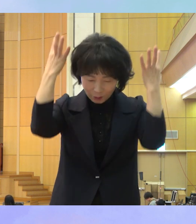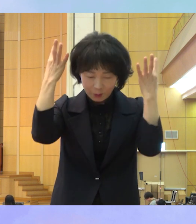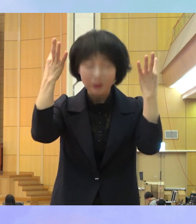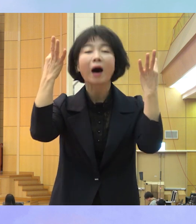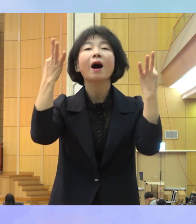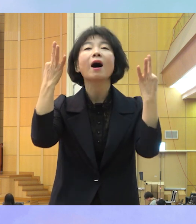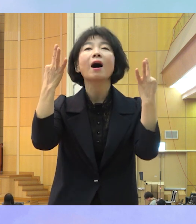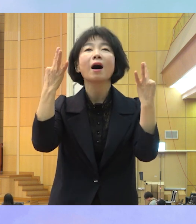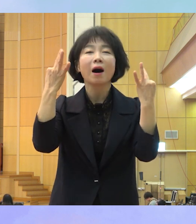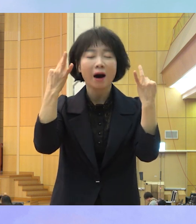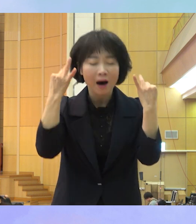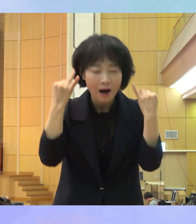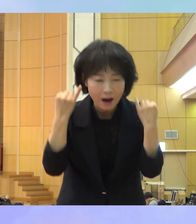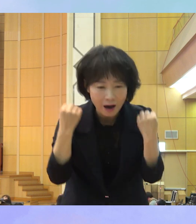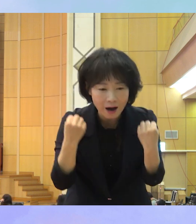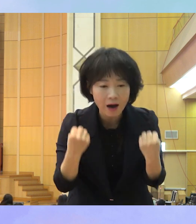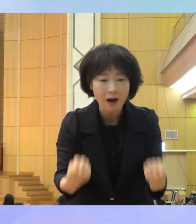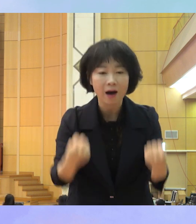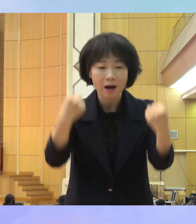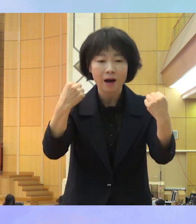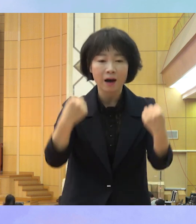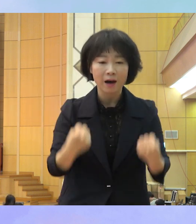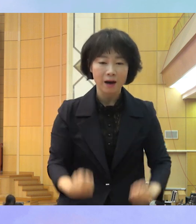복이 있도다.